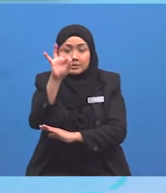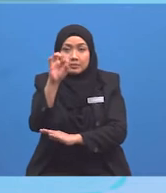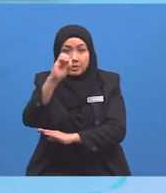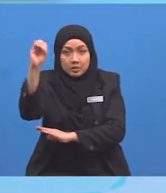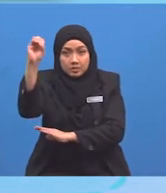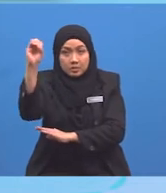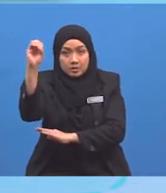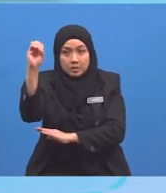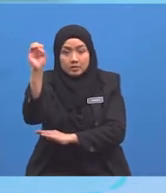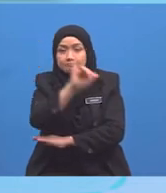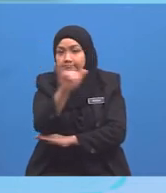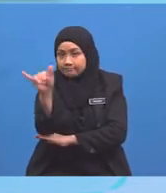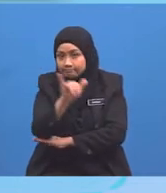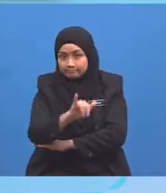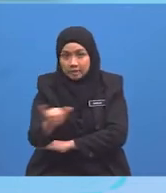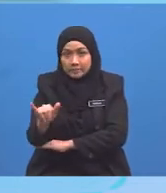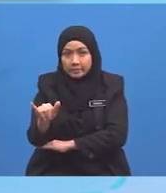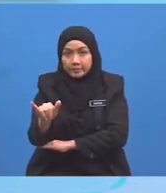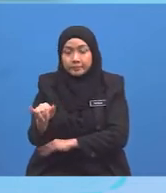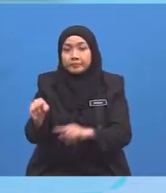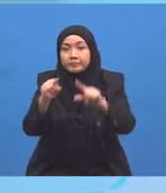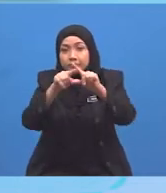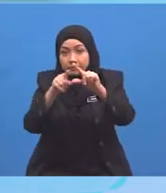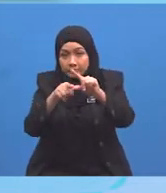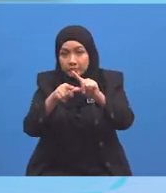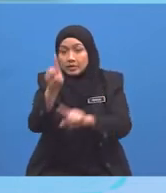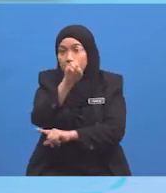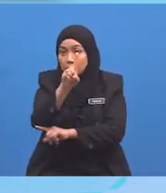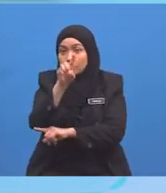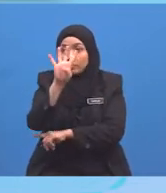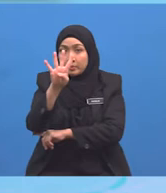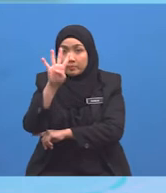darjah adalah sama dengan